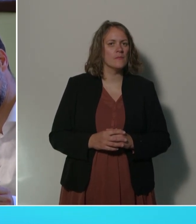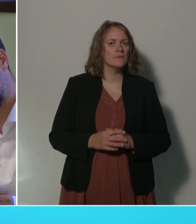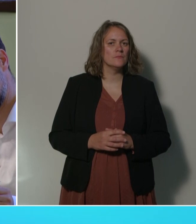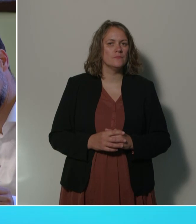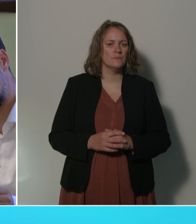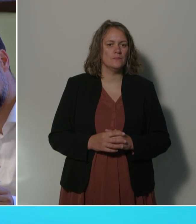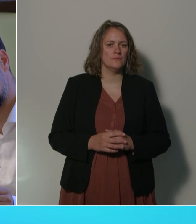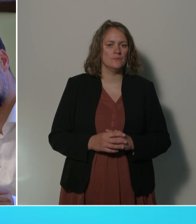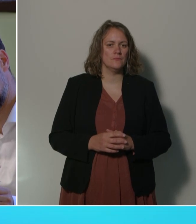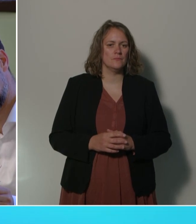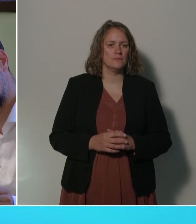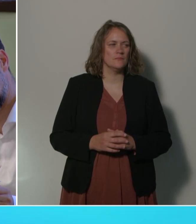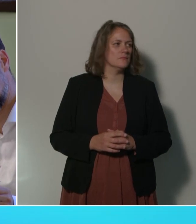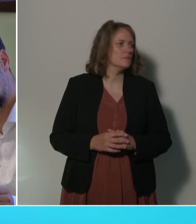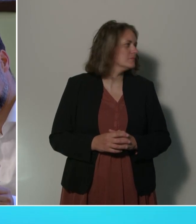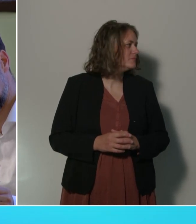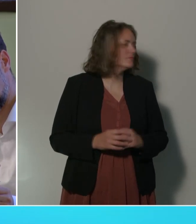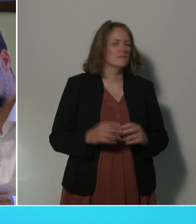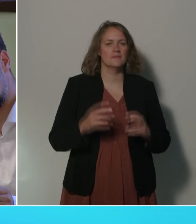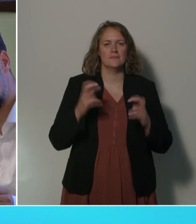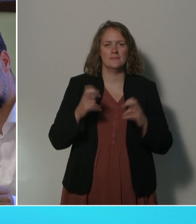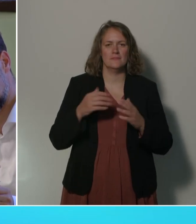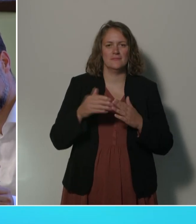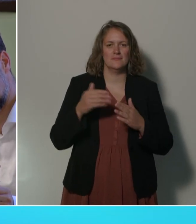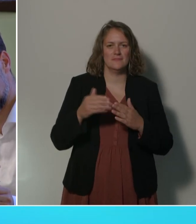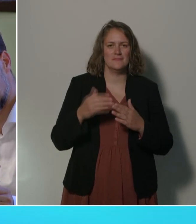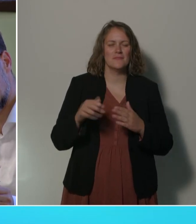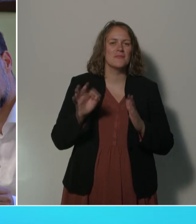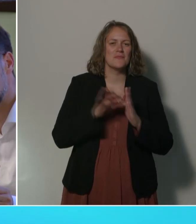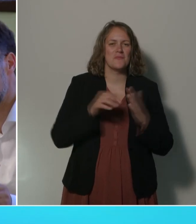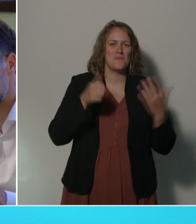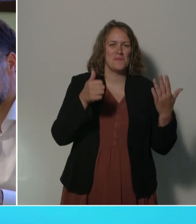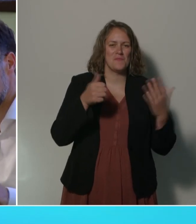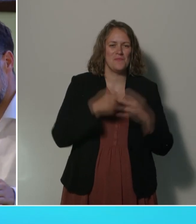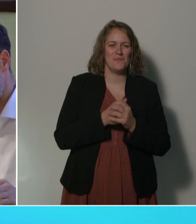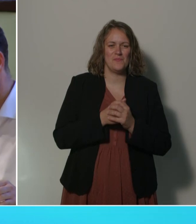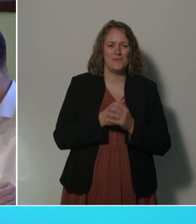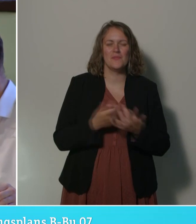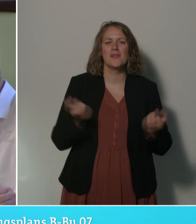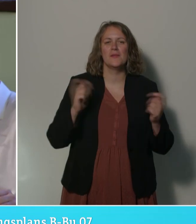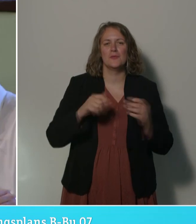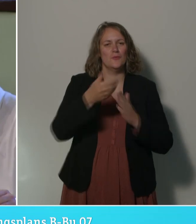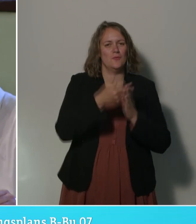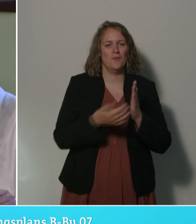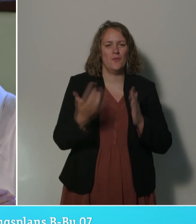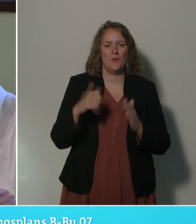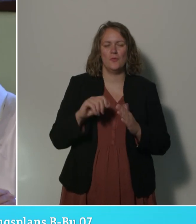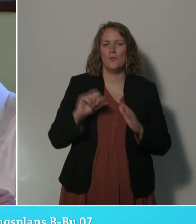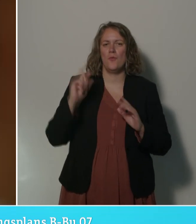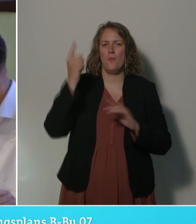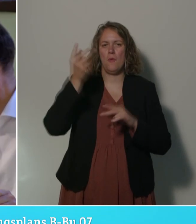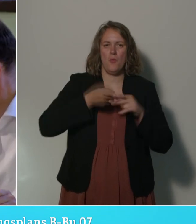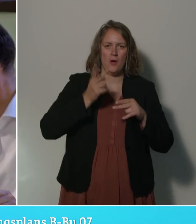Wir setzen unsere Sitzung fort. Ich rufe auf den Tagesordnungspunkt 6, Beschlussvorlage Oberbürgermeister, Verlängerung